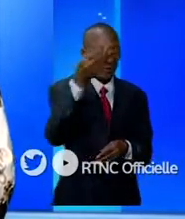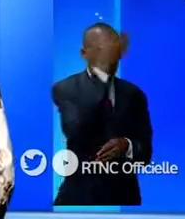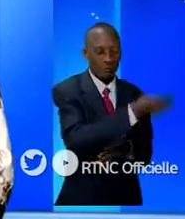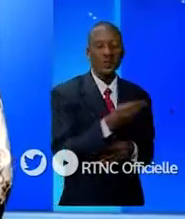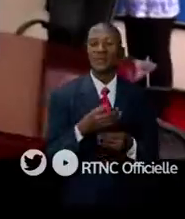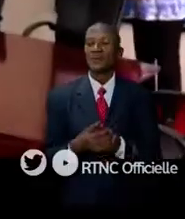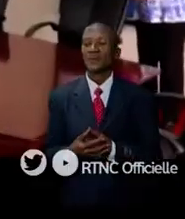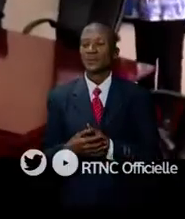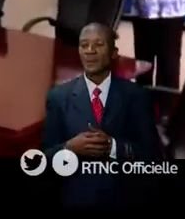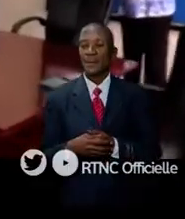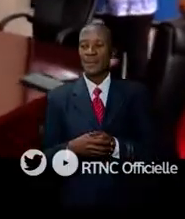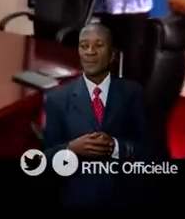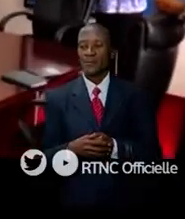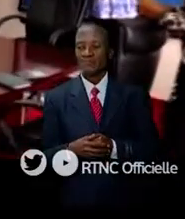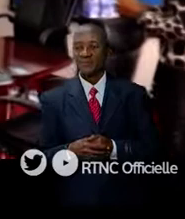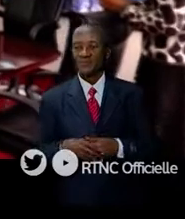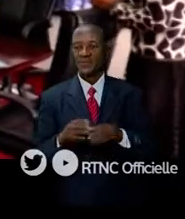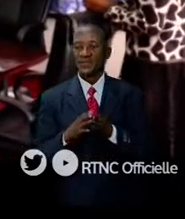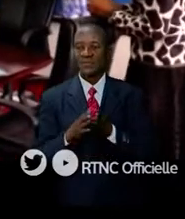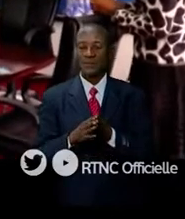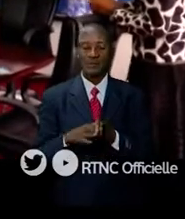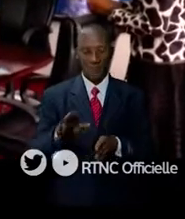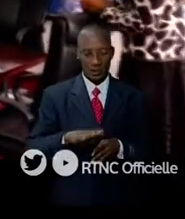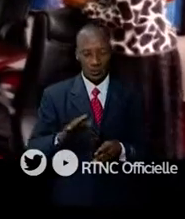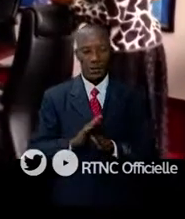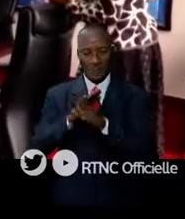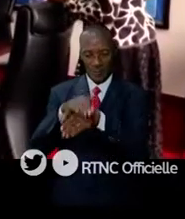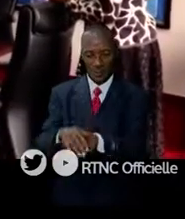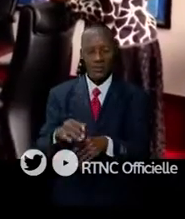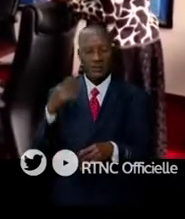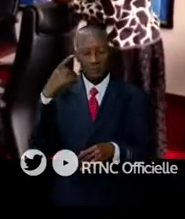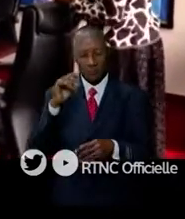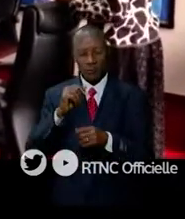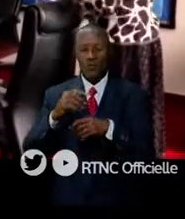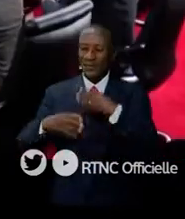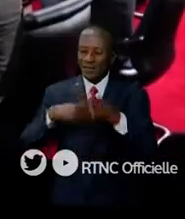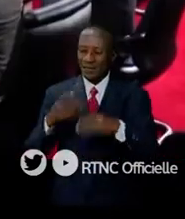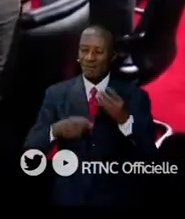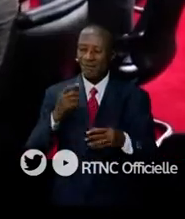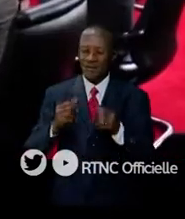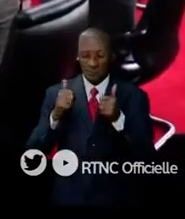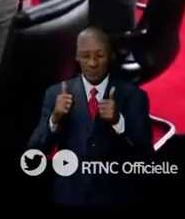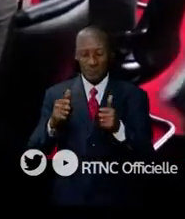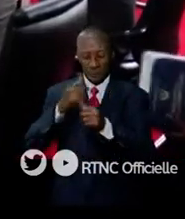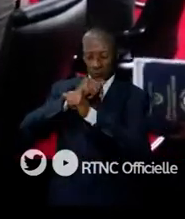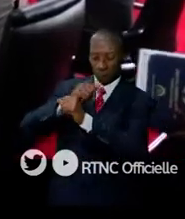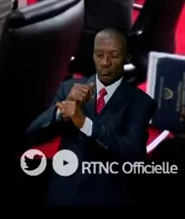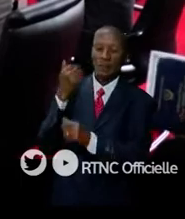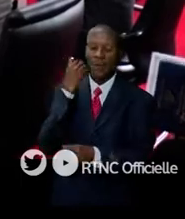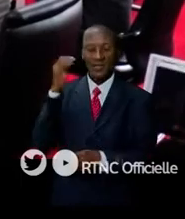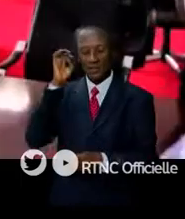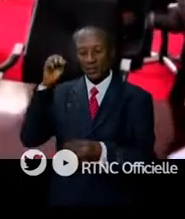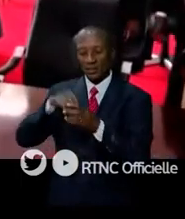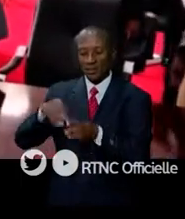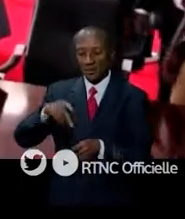Sylvie Moembo. L'Assemblée nationale participe aux efforts de lutte contre Ebola qui sévit dans la province de l'Équateur.